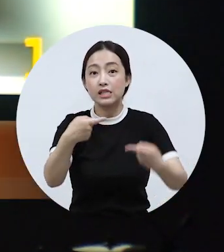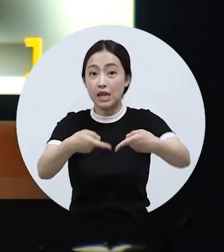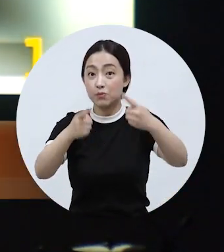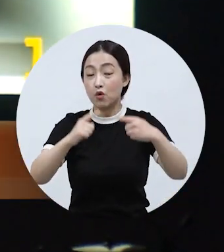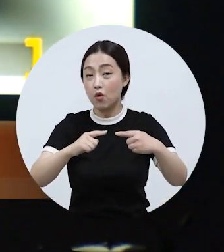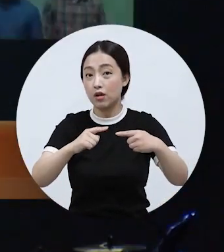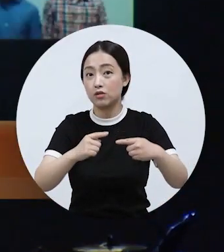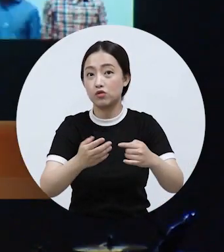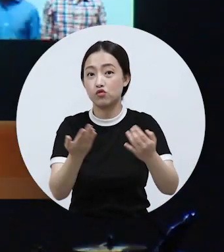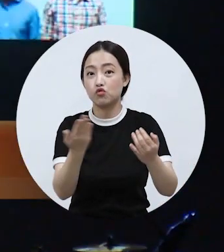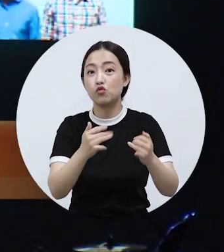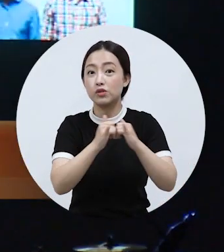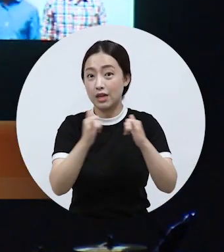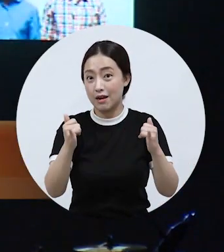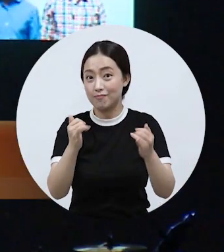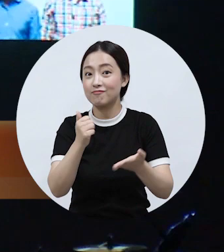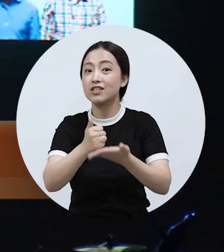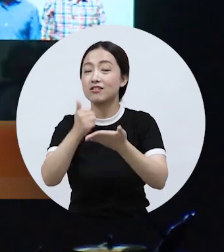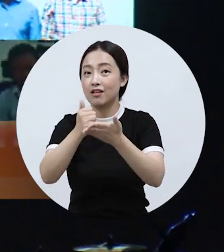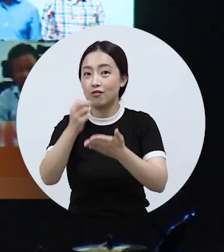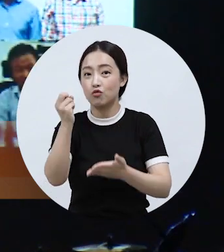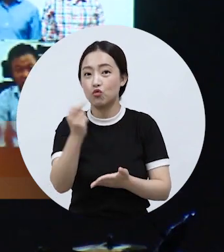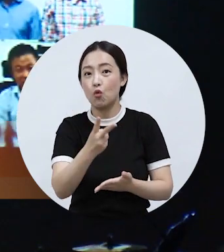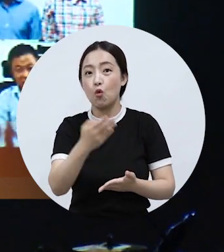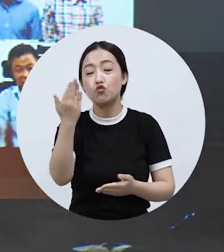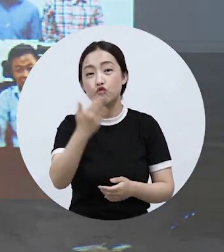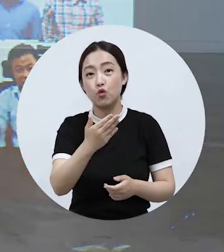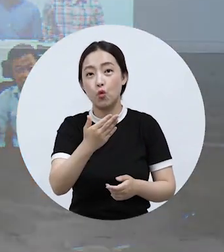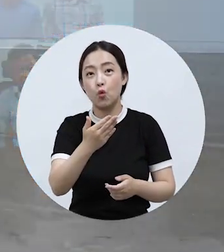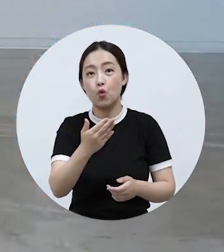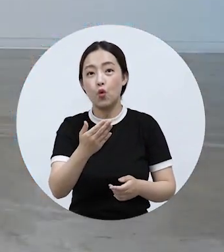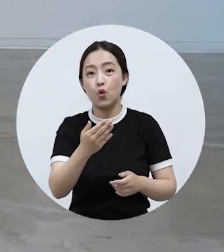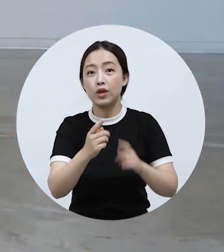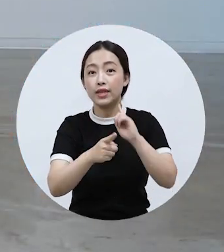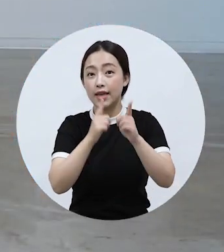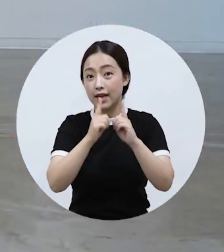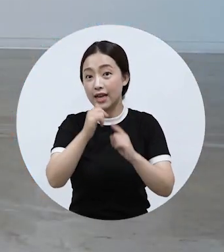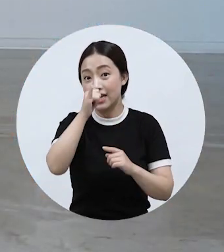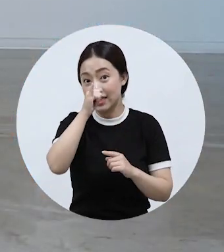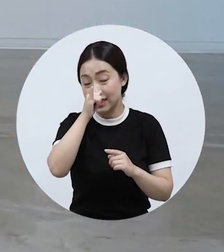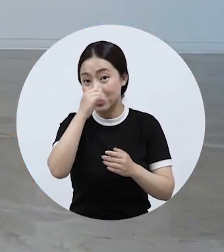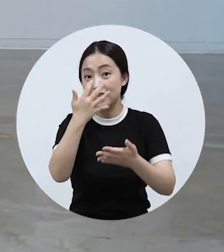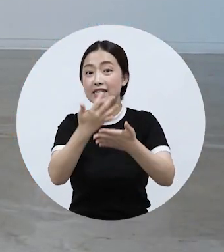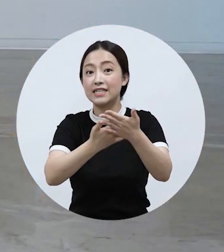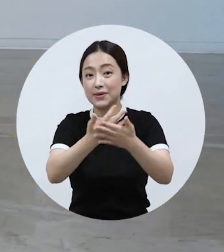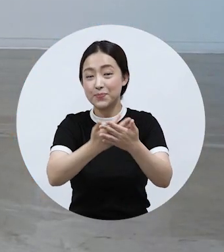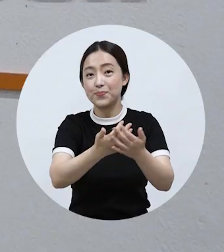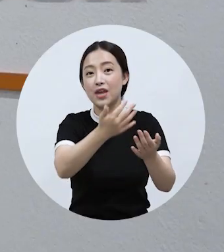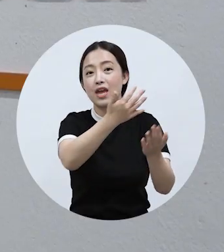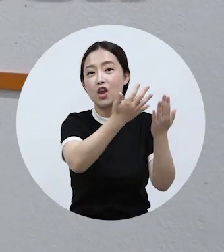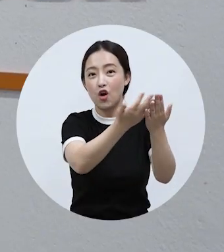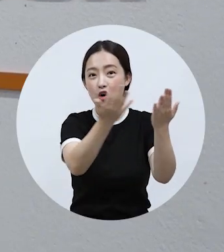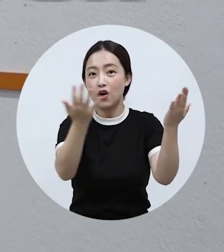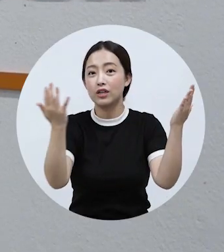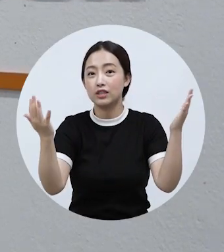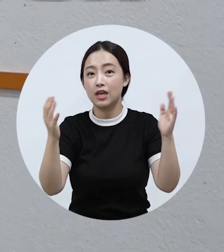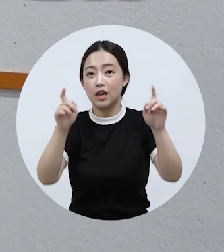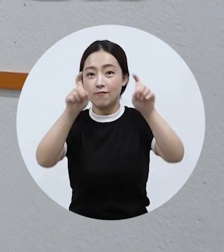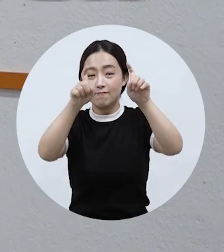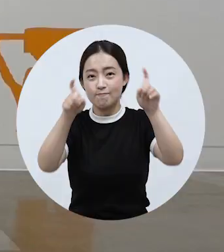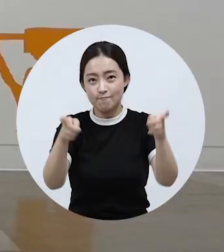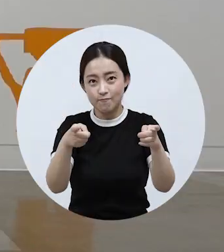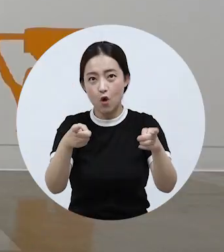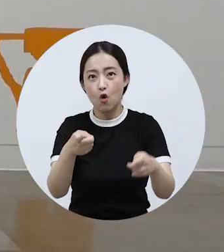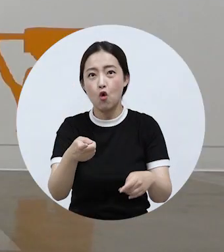행사들이 이어지며 구로의 발전을 위한 시간을 가졌습니다. 더불어 구로의 민주주의 이야기가 담겨있는 민주주의